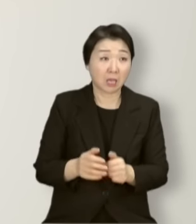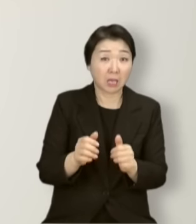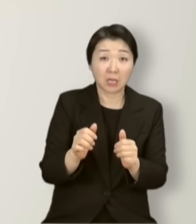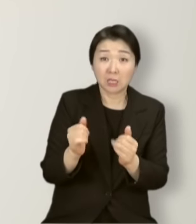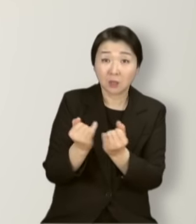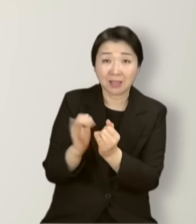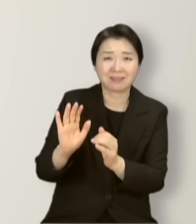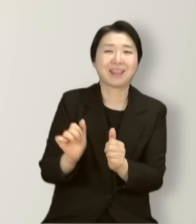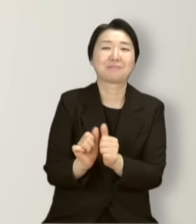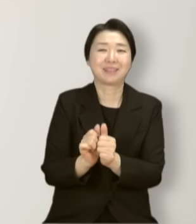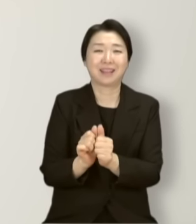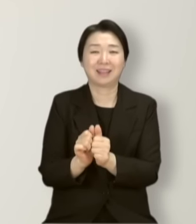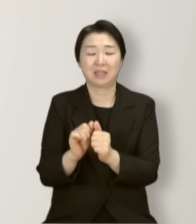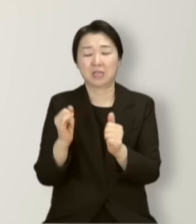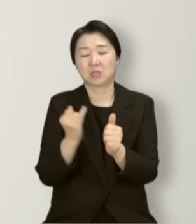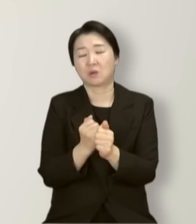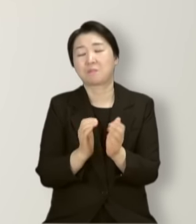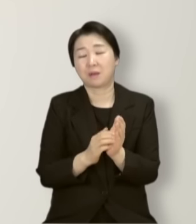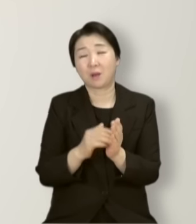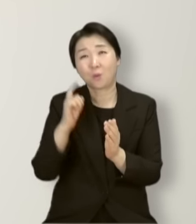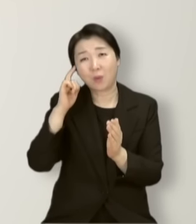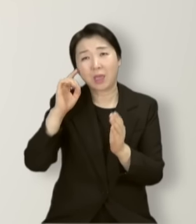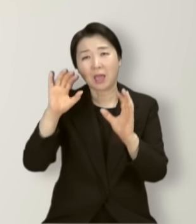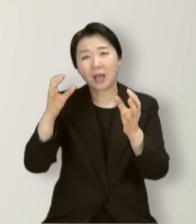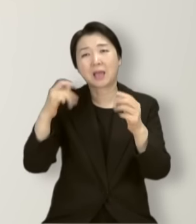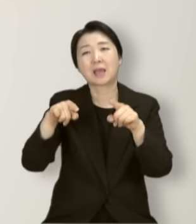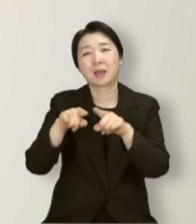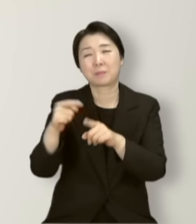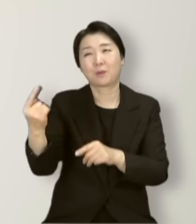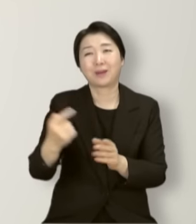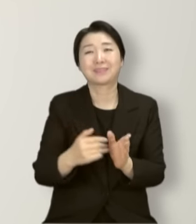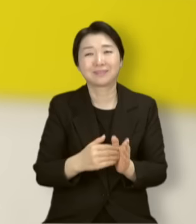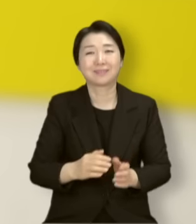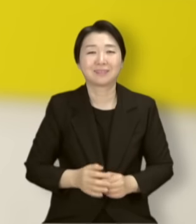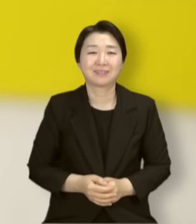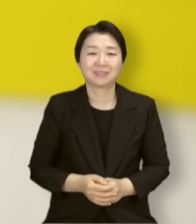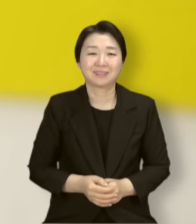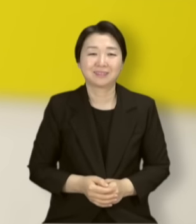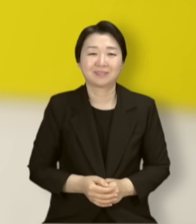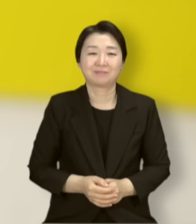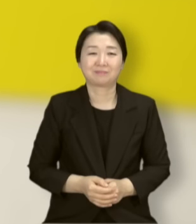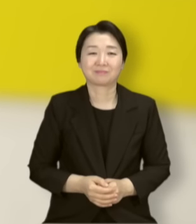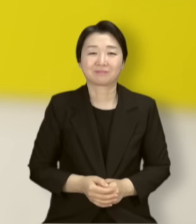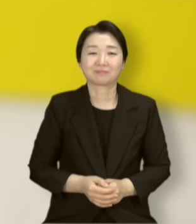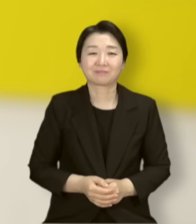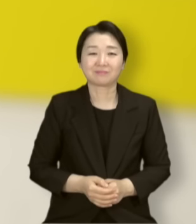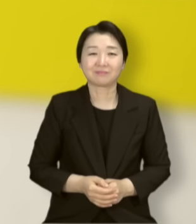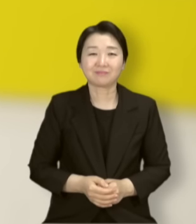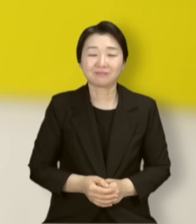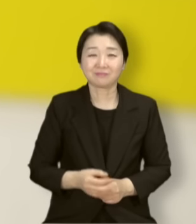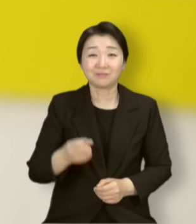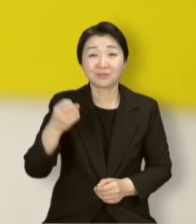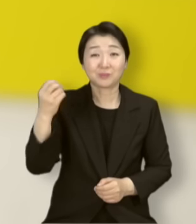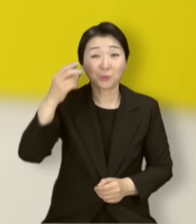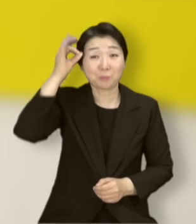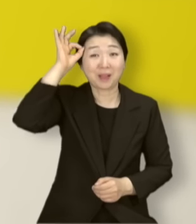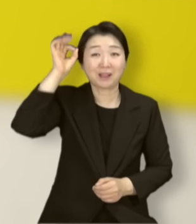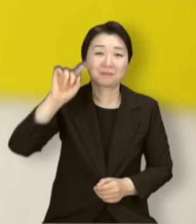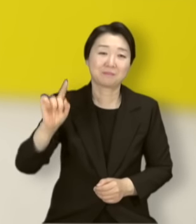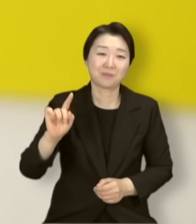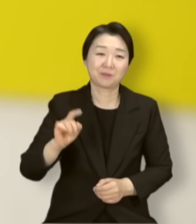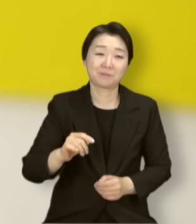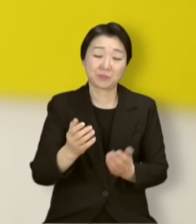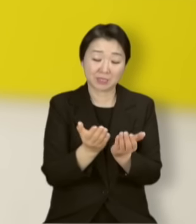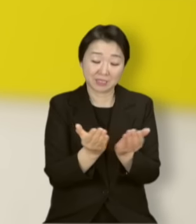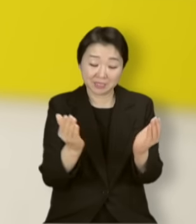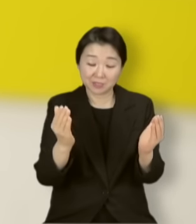결혼해가지고 아기. 애들을 데리고 왔으니까. 아. 그 친구 저 네. 그 생각도 나네요. 그 그릇들 다